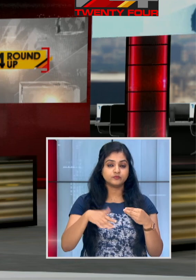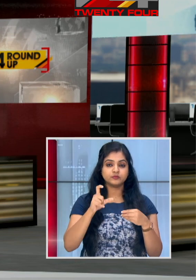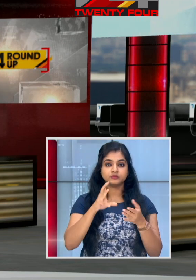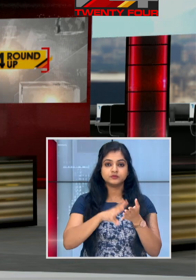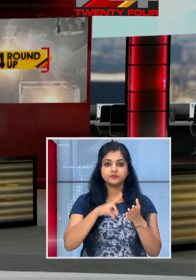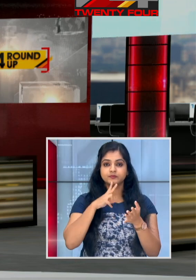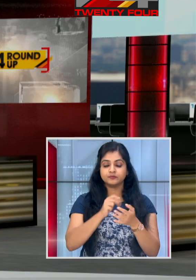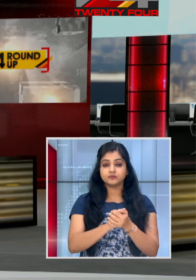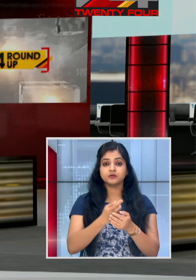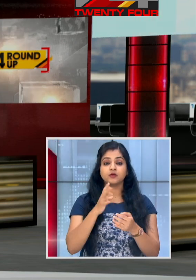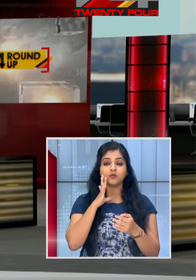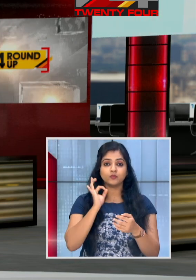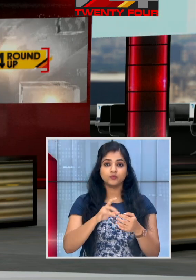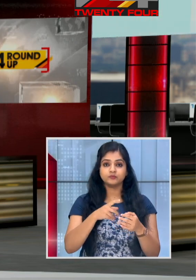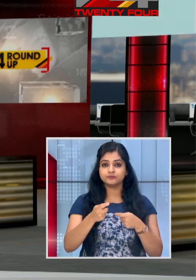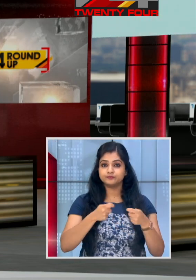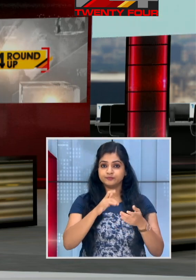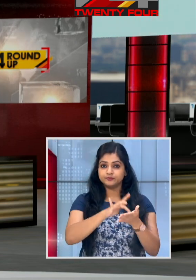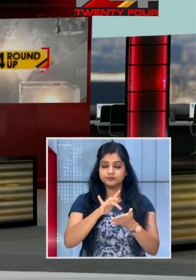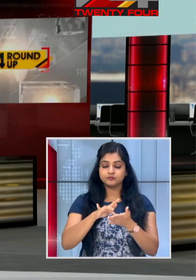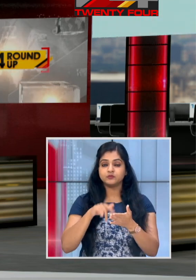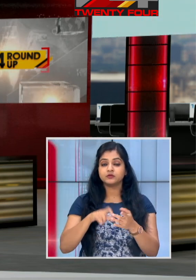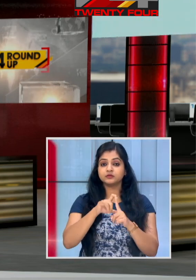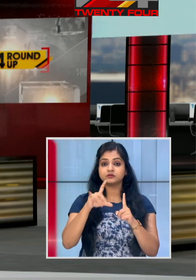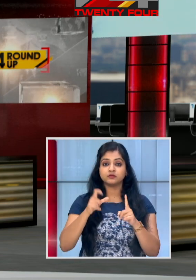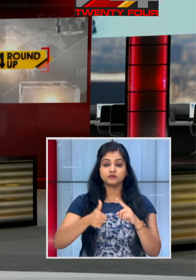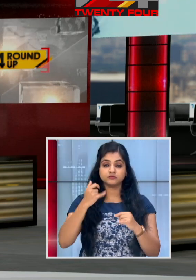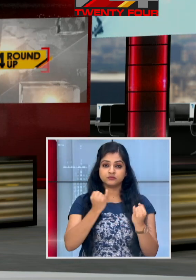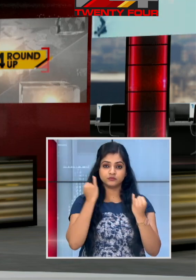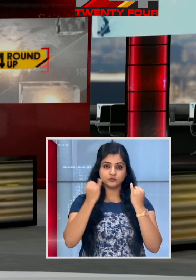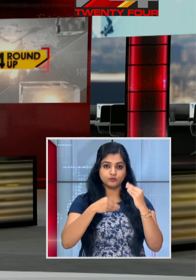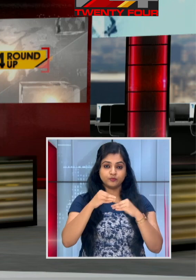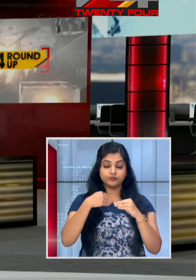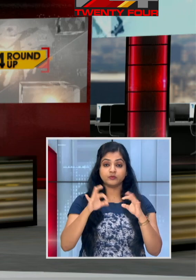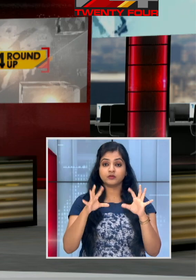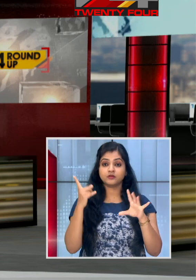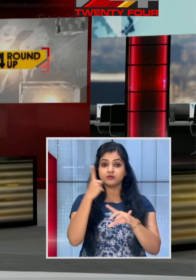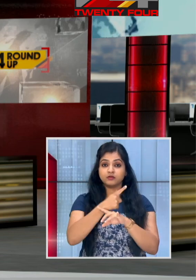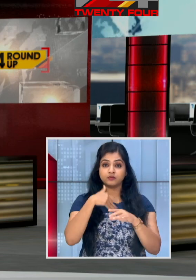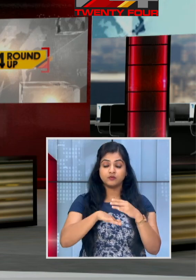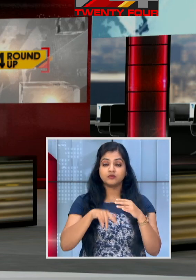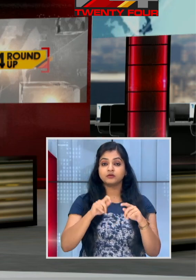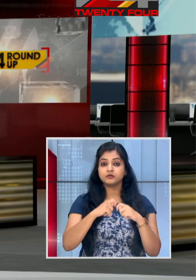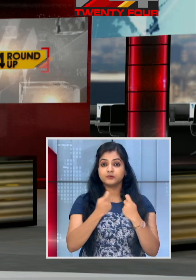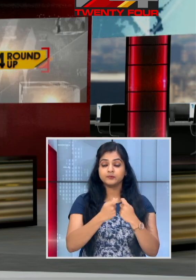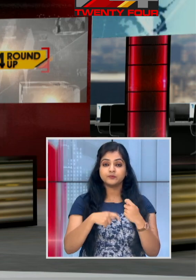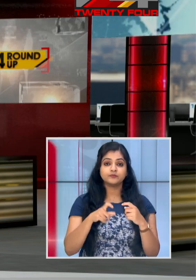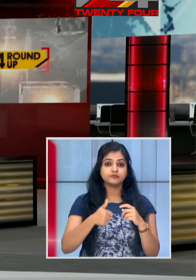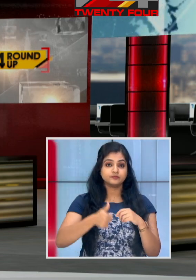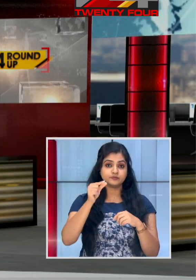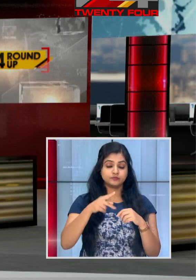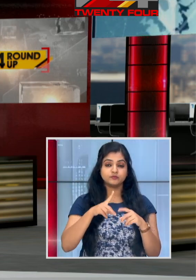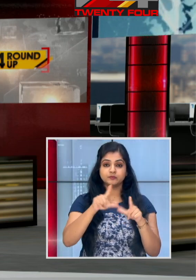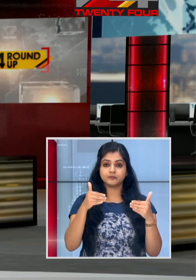പ്രധാന മാർക്കറ്റുകളിൽ ജില്ലാ കളക്ടറുടെ നേതൃത്വത്തിൽ പരിശോധന നടത്തും. ചീഫ് സെക്രട്ടറിയുടെ അധ്യക്ഷതയിൽ 10 ദിവസത്തിൽ ഒരിക്കൽ വകുപ്പ് സെക്രട്ടറിമാർ യോഗം ചേരണമെന്നും ലീഗൽ